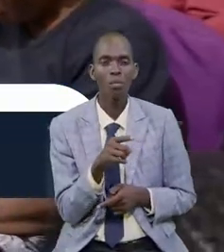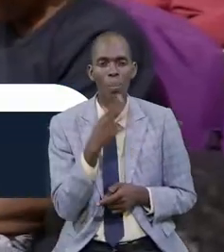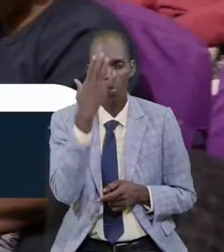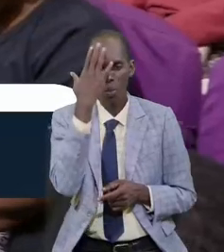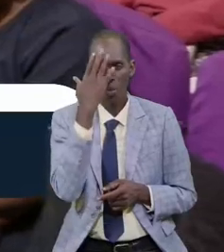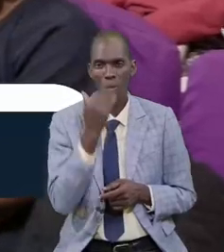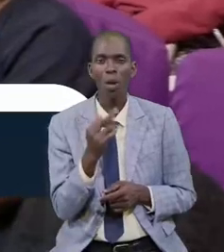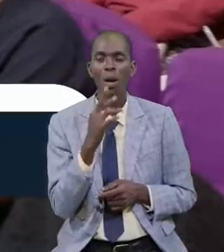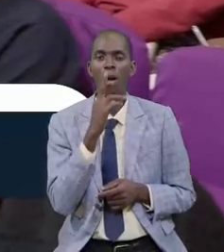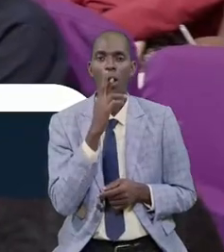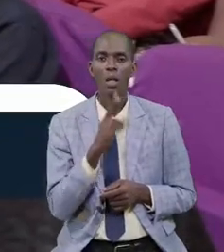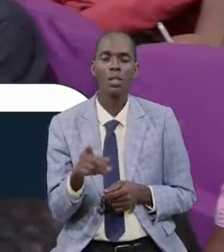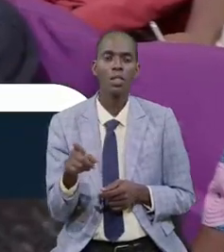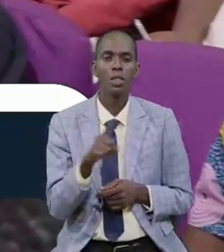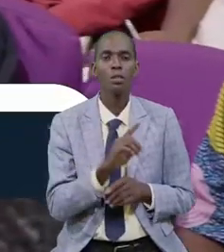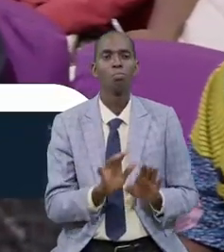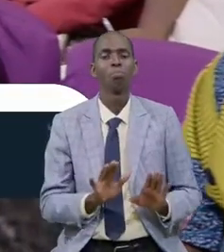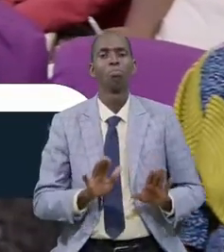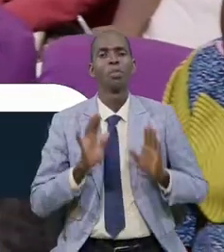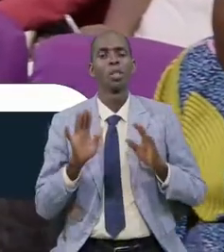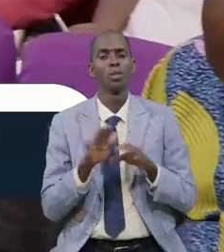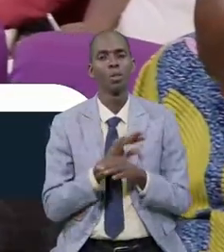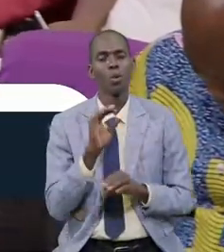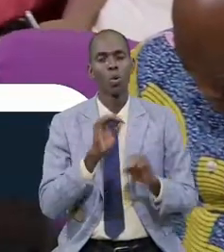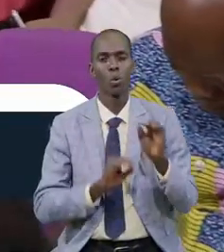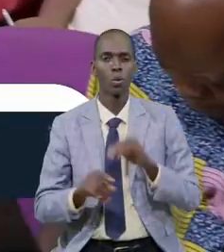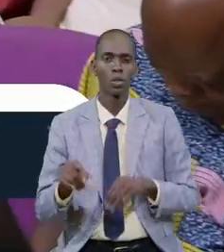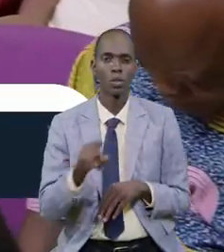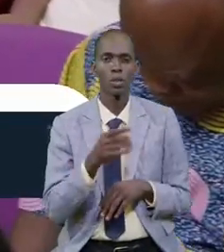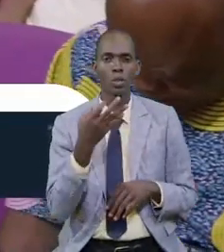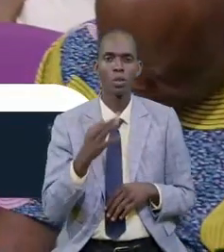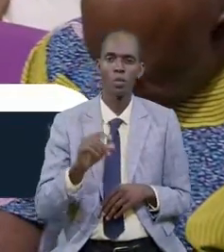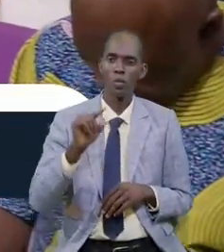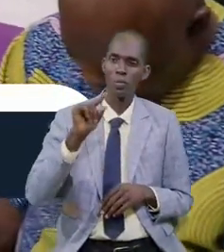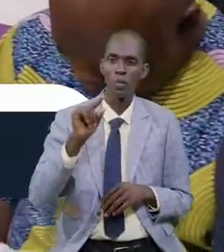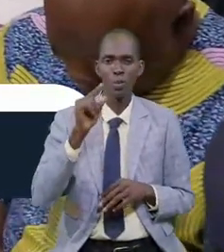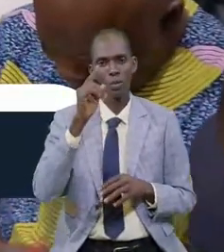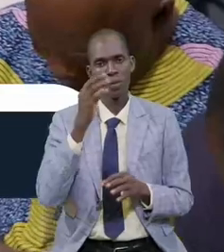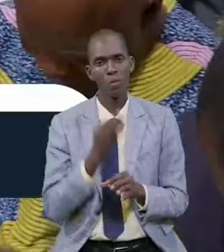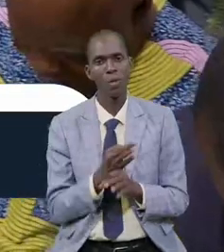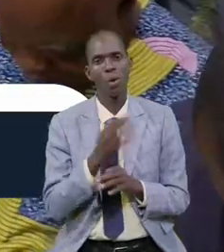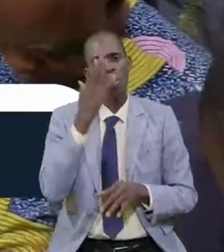pourquoi avez-vous peur, gens de peu de foi ?»